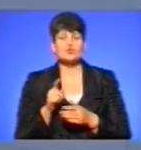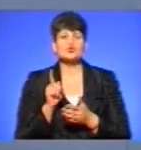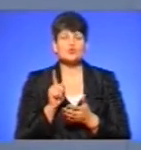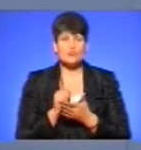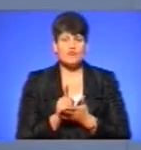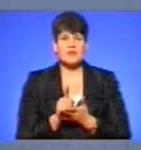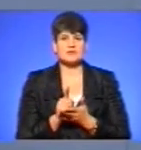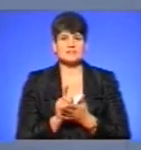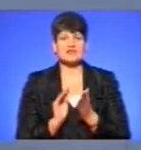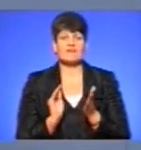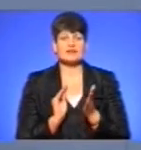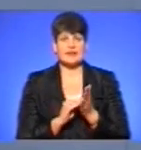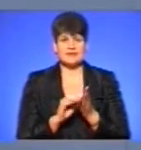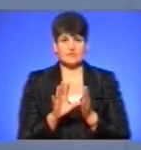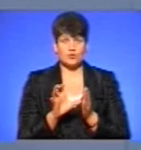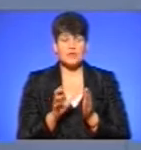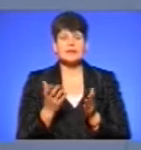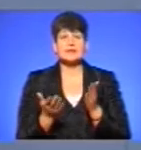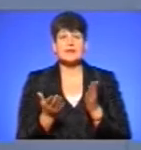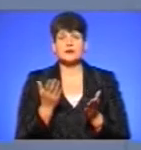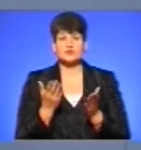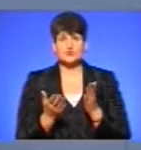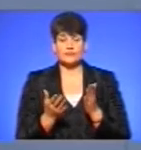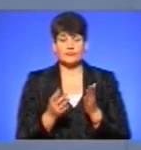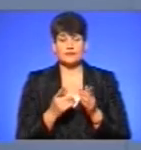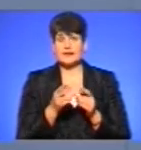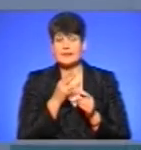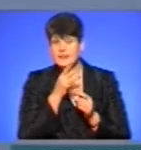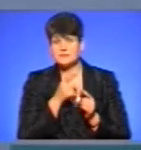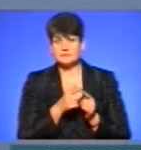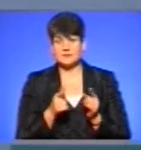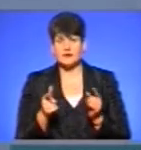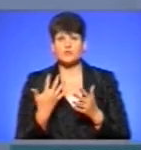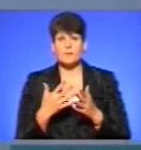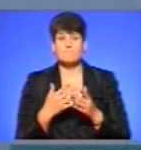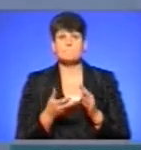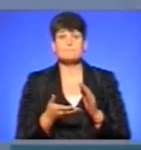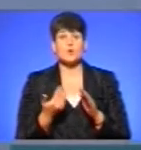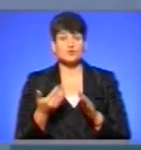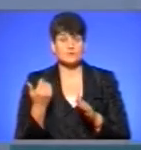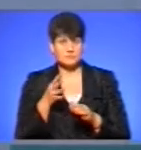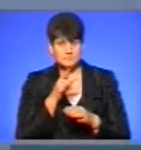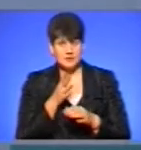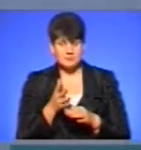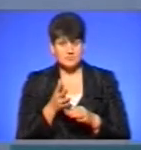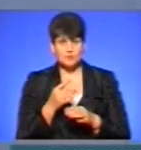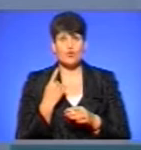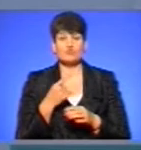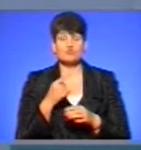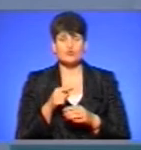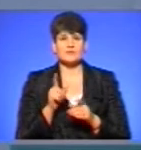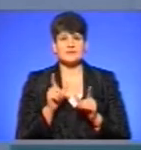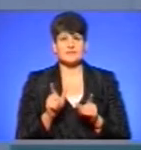вже вклеїти, якщо вони не прострочили. Але якщо прострочили, то особа тоді